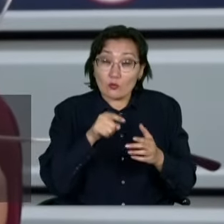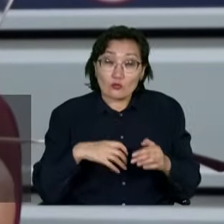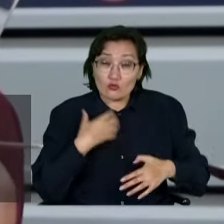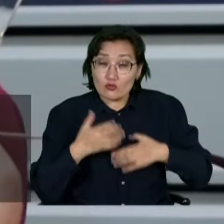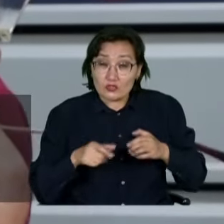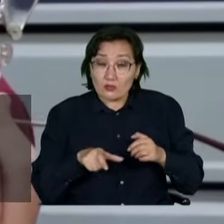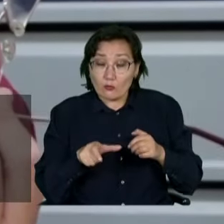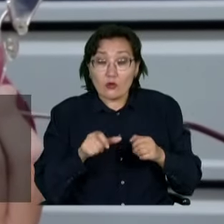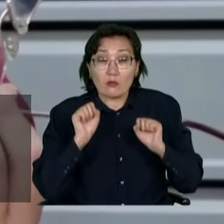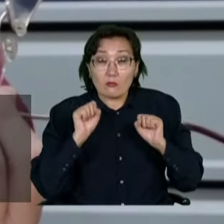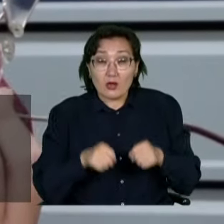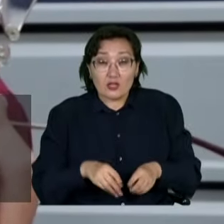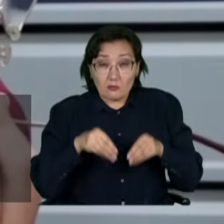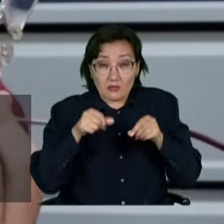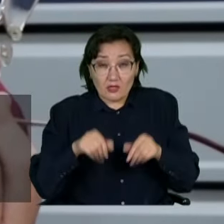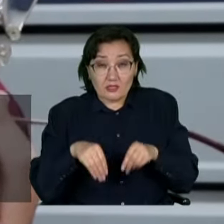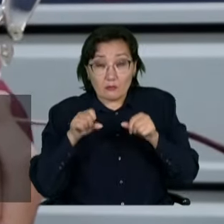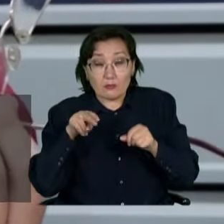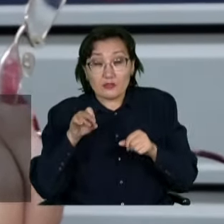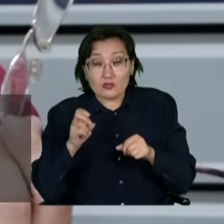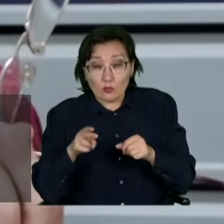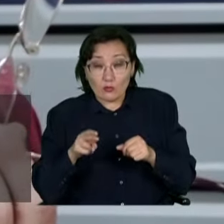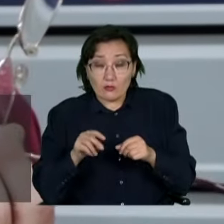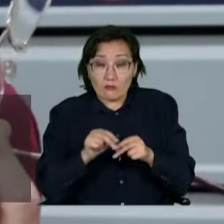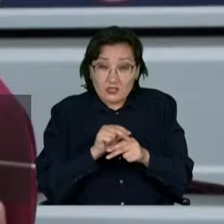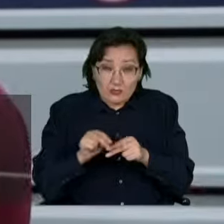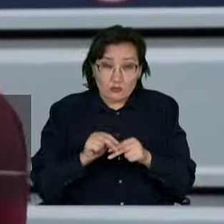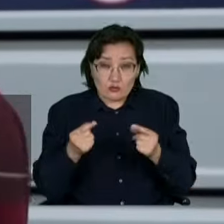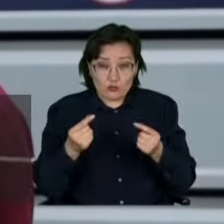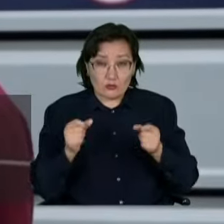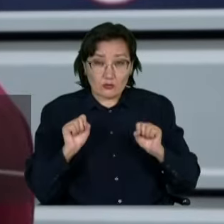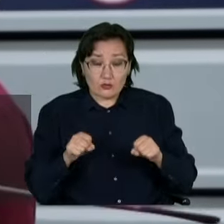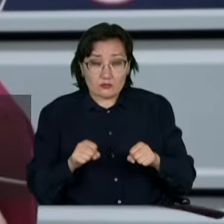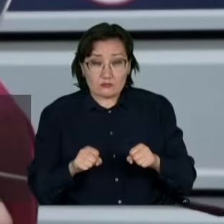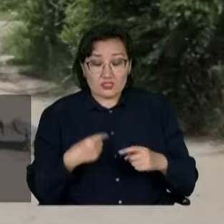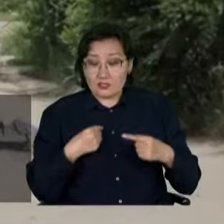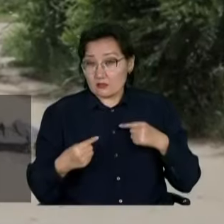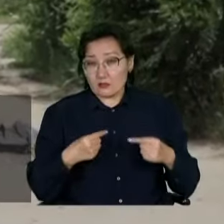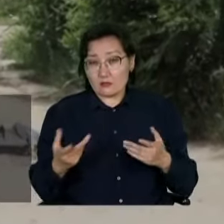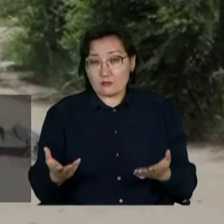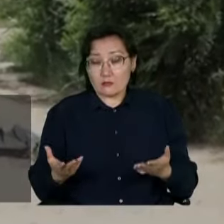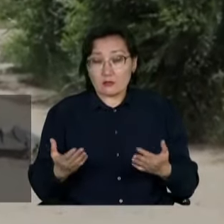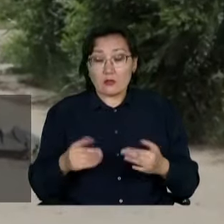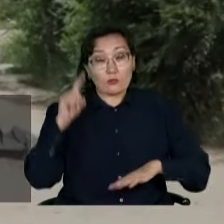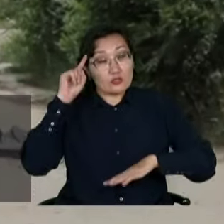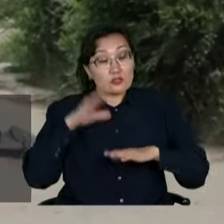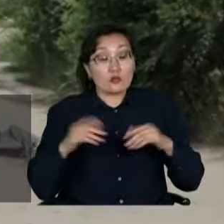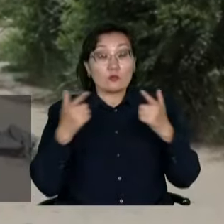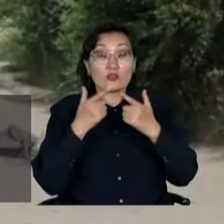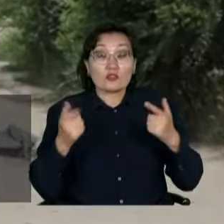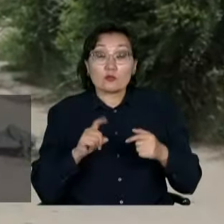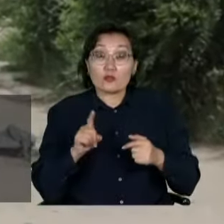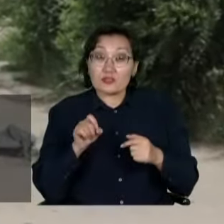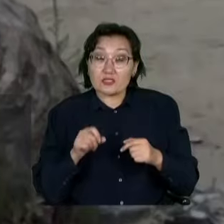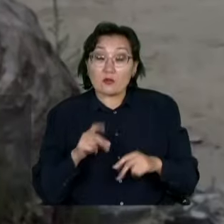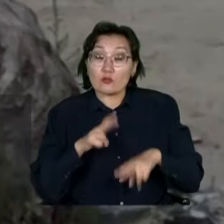Могли бы насыпать песок хотя бы, что ли, уравнять там. Ну, страдаем, в общем. В Акимате сообщили, что из-за того,